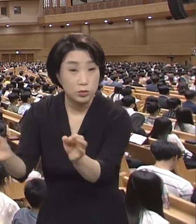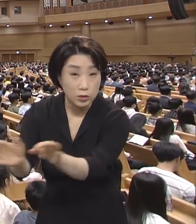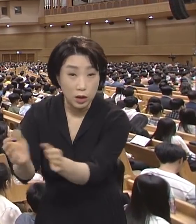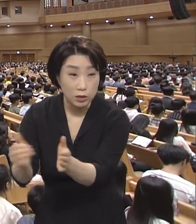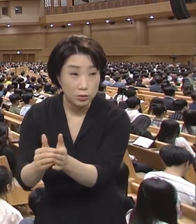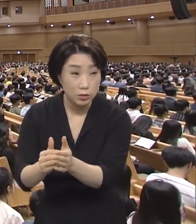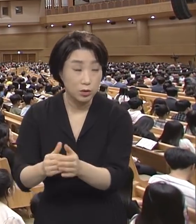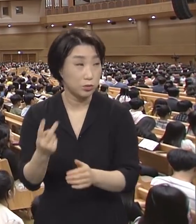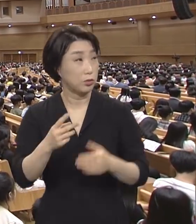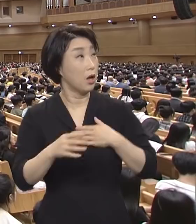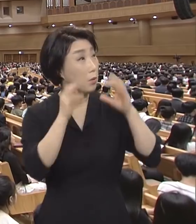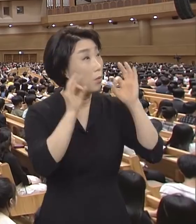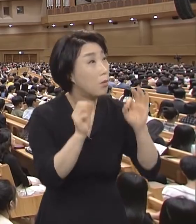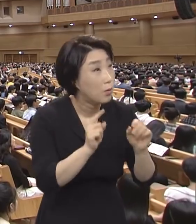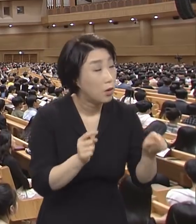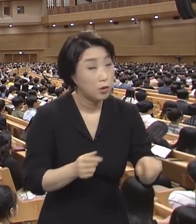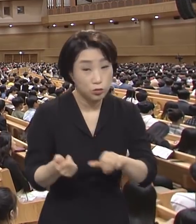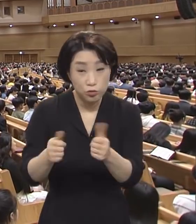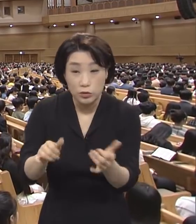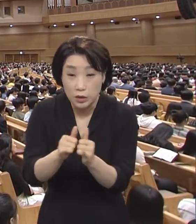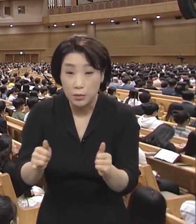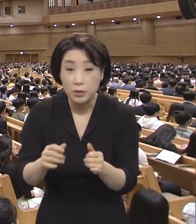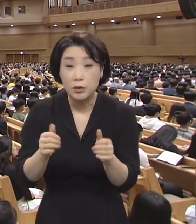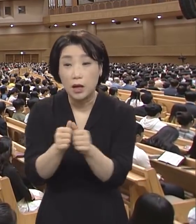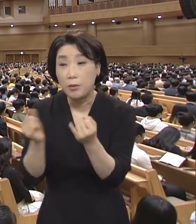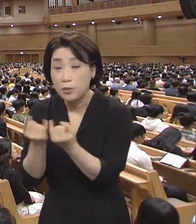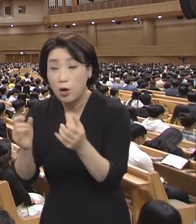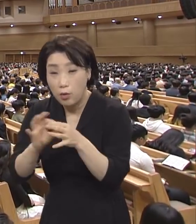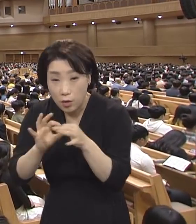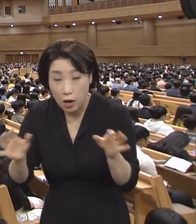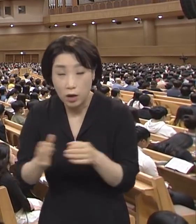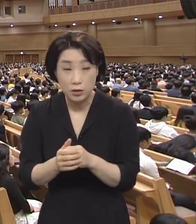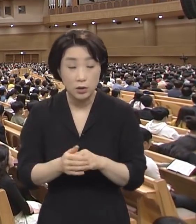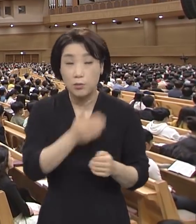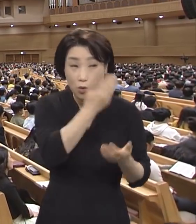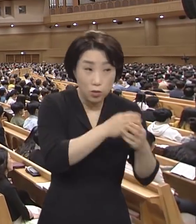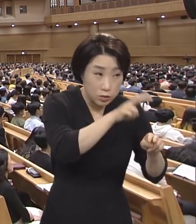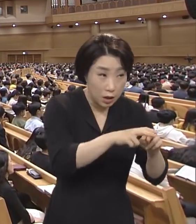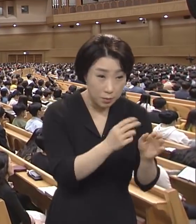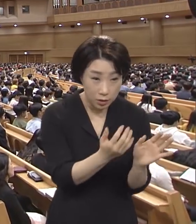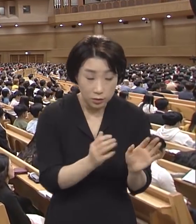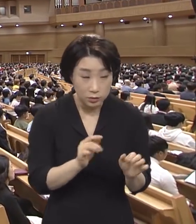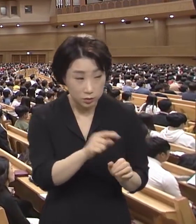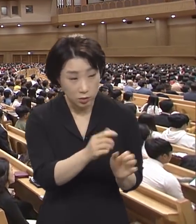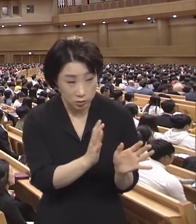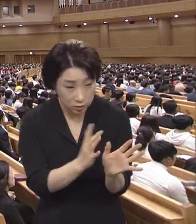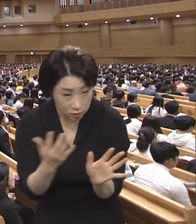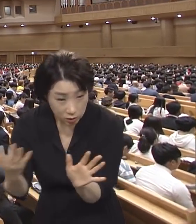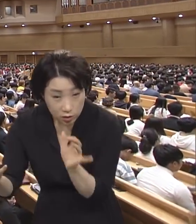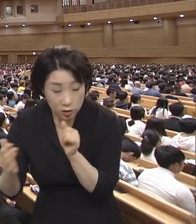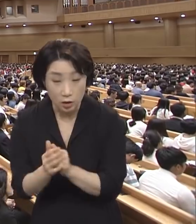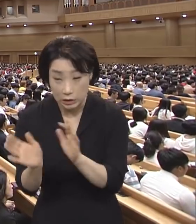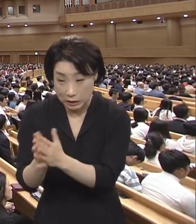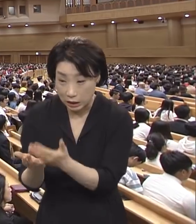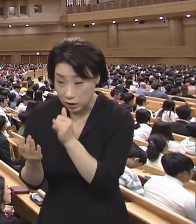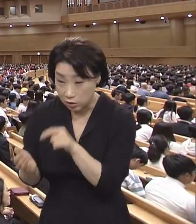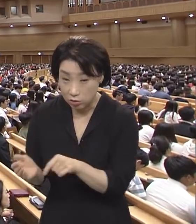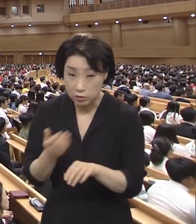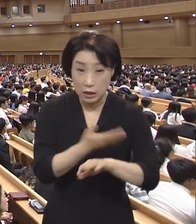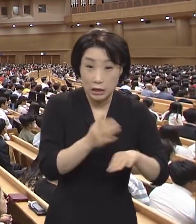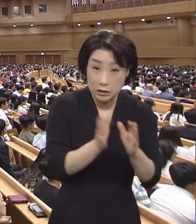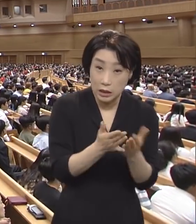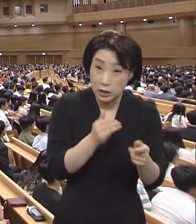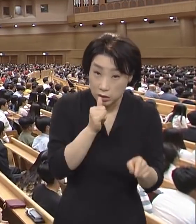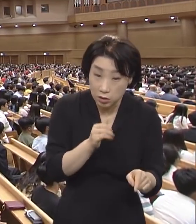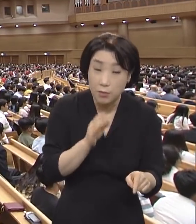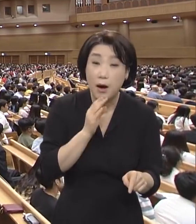없더라. 또 내가 보니 죽은 자들이 물온 대수하고 그 보좌 앞에 섰는데 책들이 펴 있고 또 다른 책이